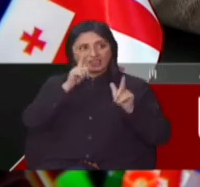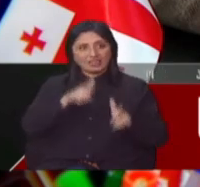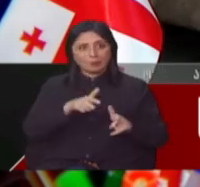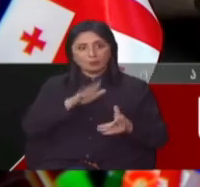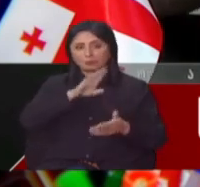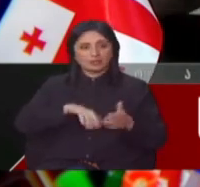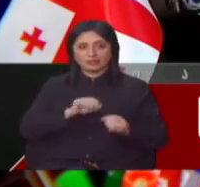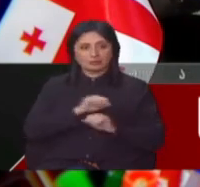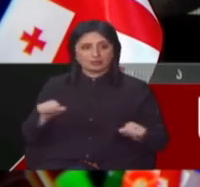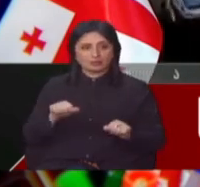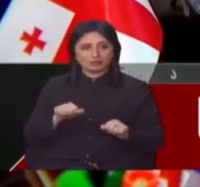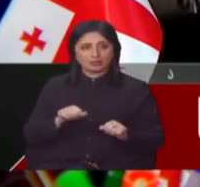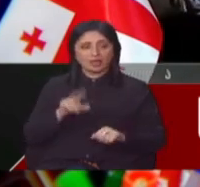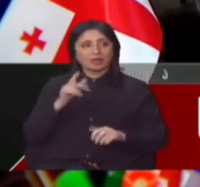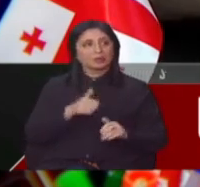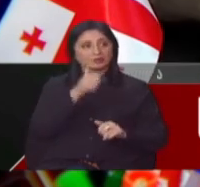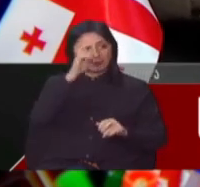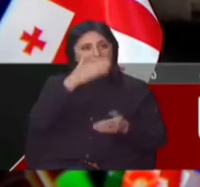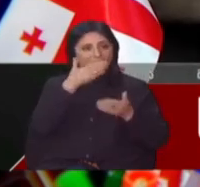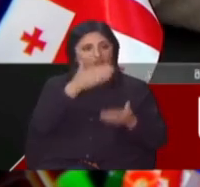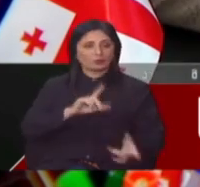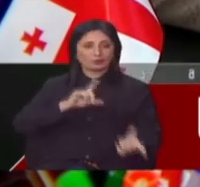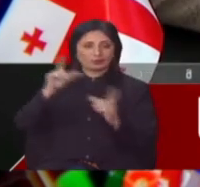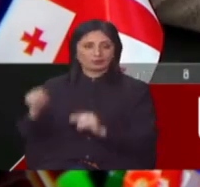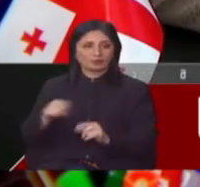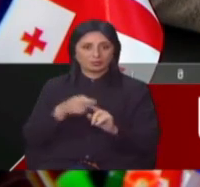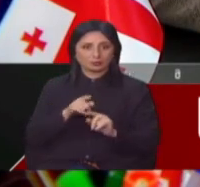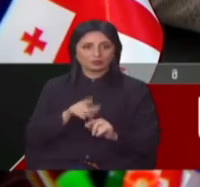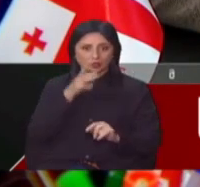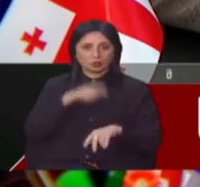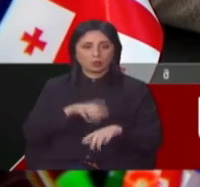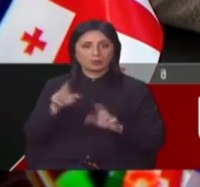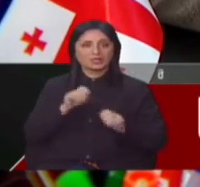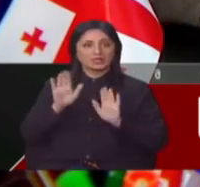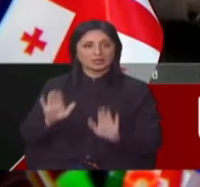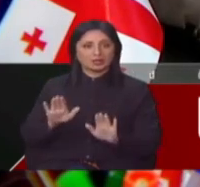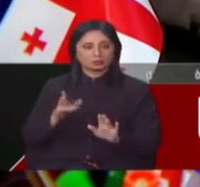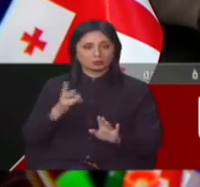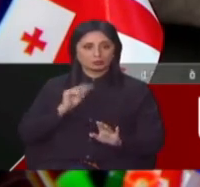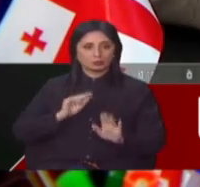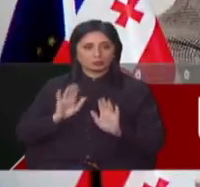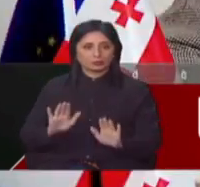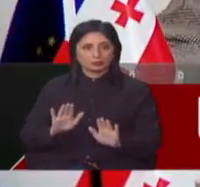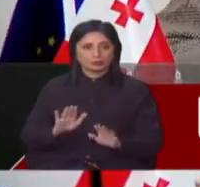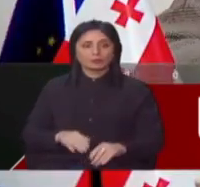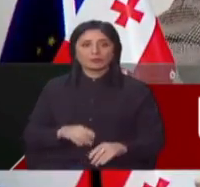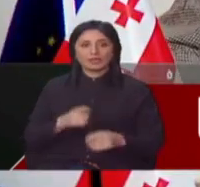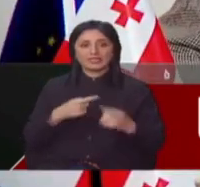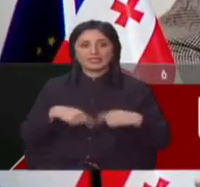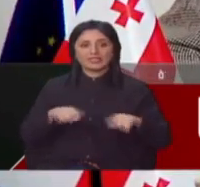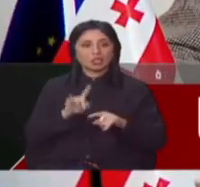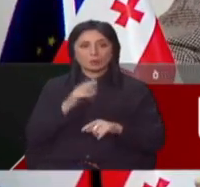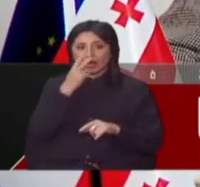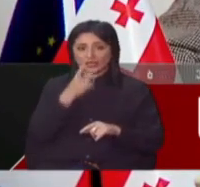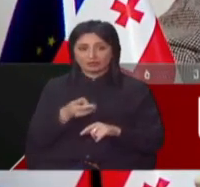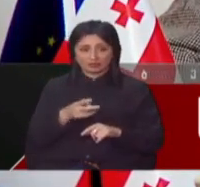გარეშე. იმის გათვალისწინებით, რომ ამ შემთხვევაში ასე დროს პრეზიდენტი იმავდროულად აწარმოებს და მოლაპარაკებებს. საზოგადოება რას